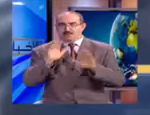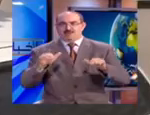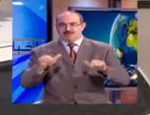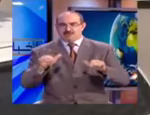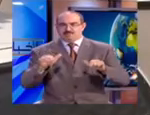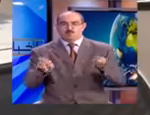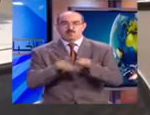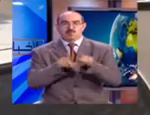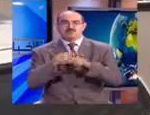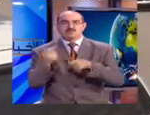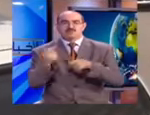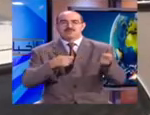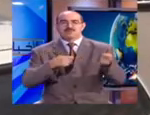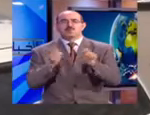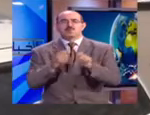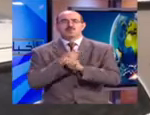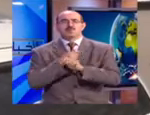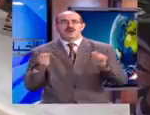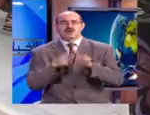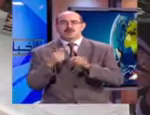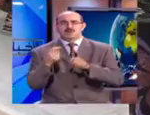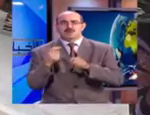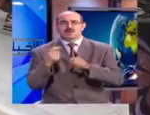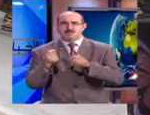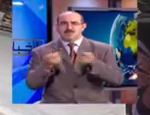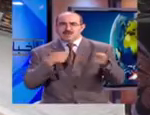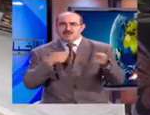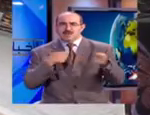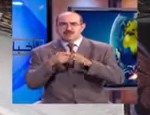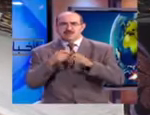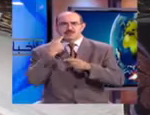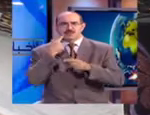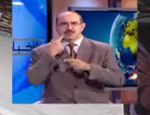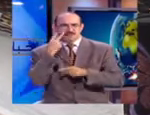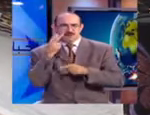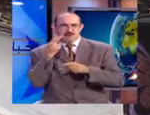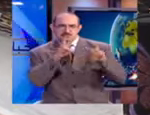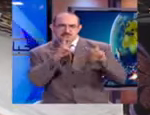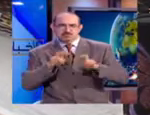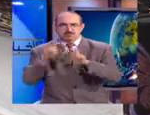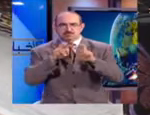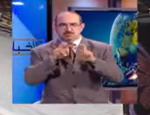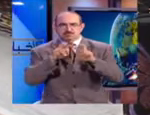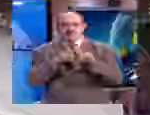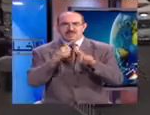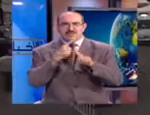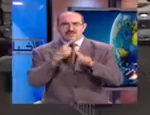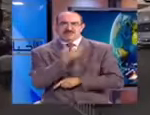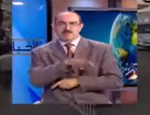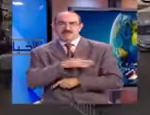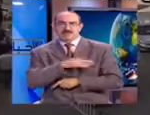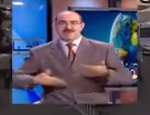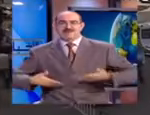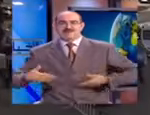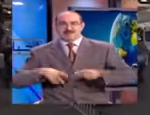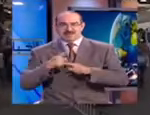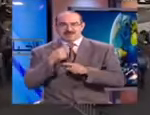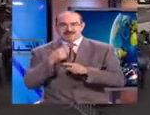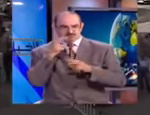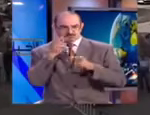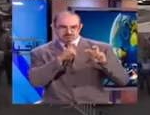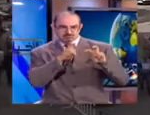أيضا الأسواق العادية والأسواق الأسبوعية المتعلقة بنظام الرقابة من قبل المصالح المختصة، كما تذكر